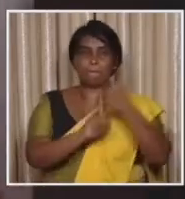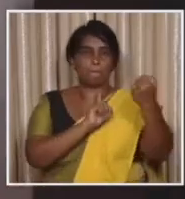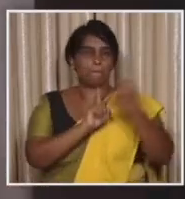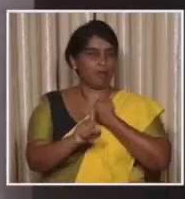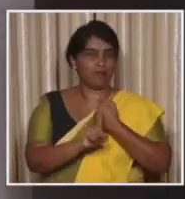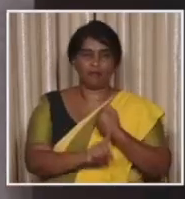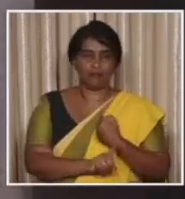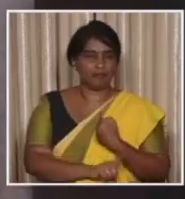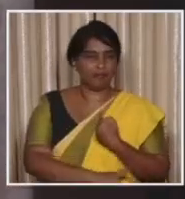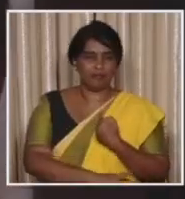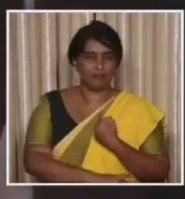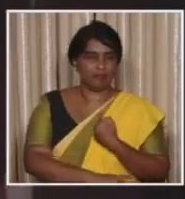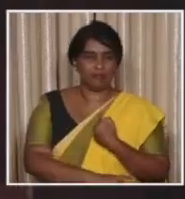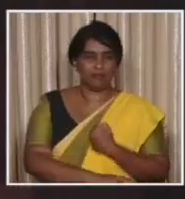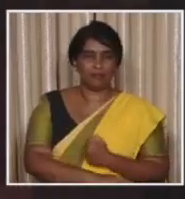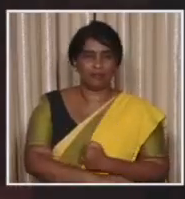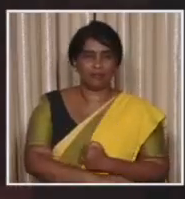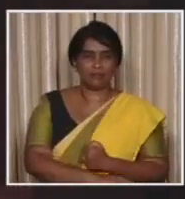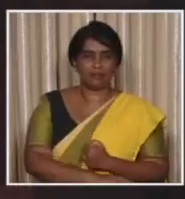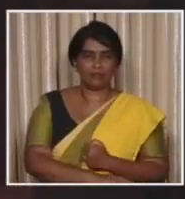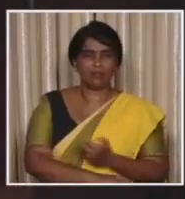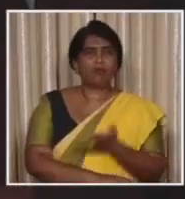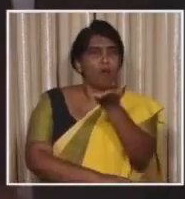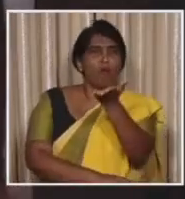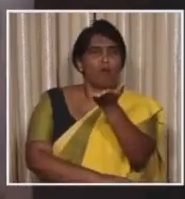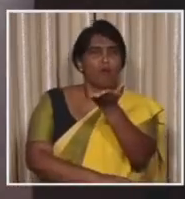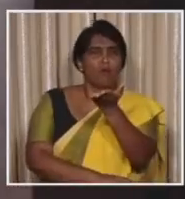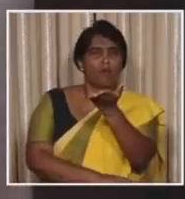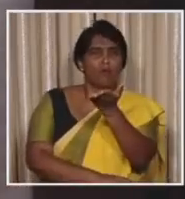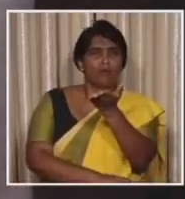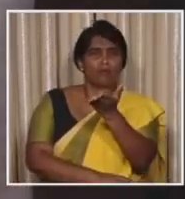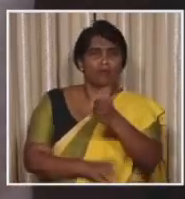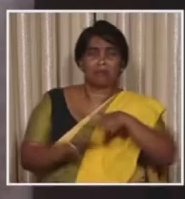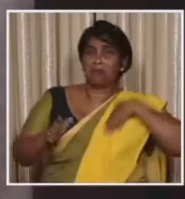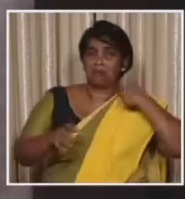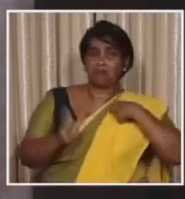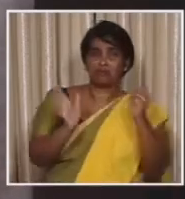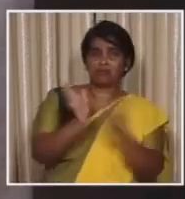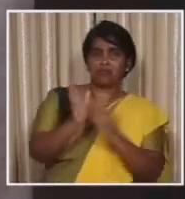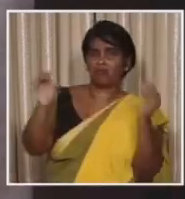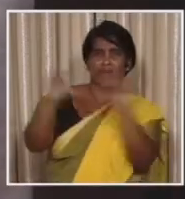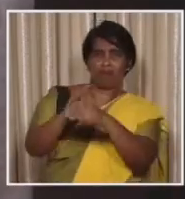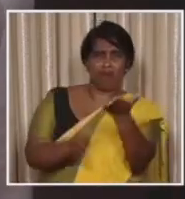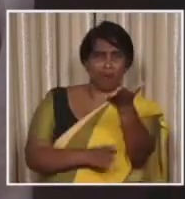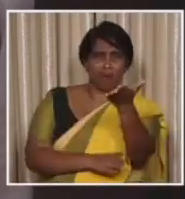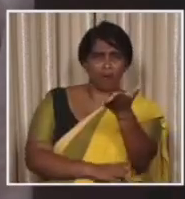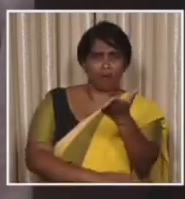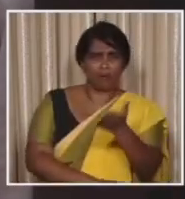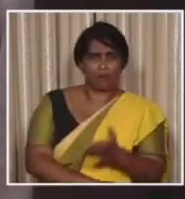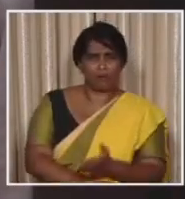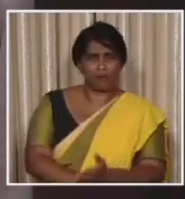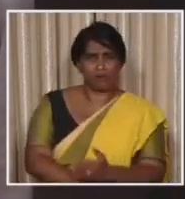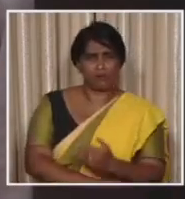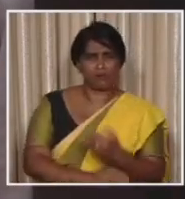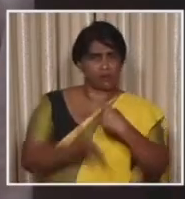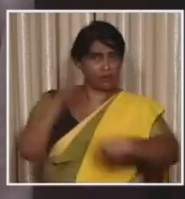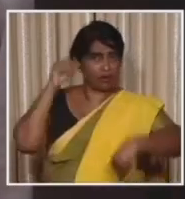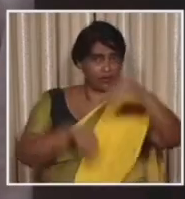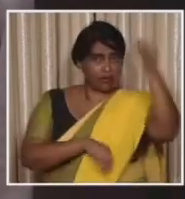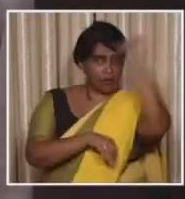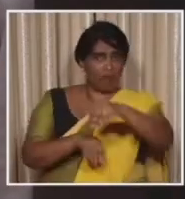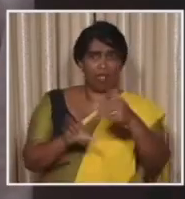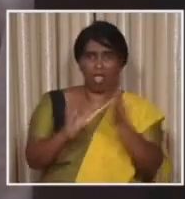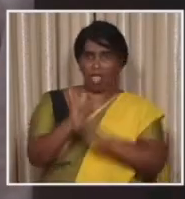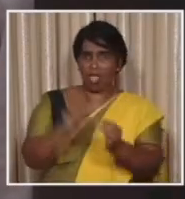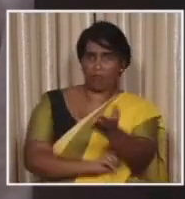වෙන්න. තමුන්නාන්සේ කවුද මේ එක එක එනාගේ ප්‍රධානත්වයෙන් කමිටු වලට යනත් වෙන්න? තමුන්නාන්සේ ඡන්දෙන් පත් වුණ